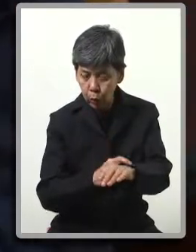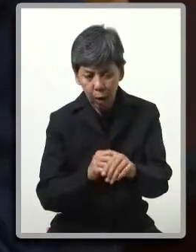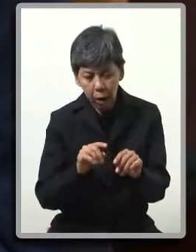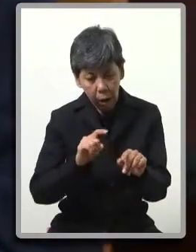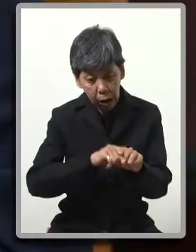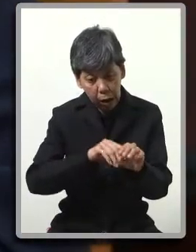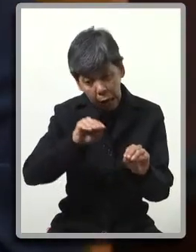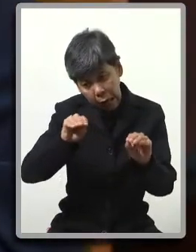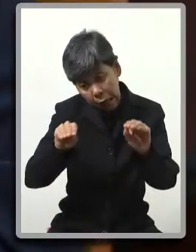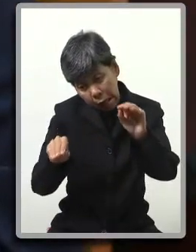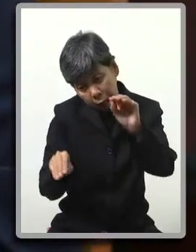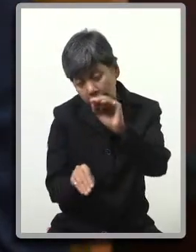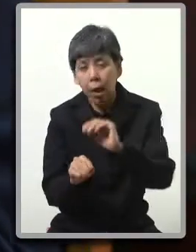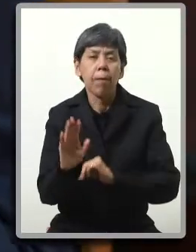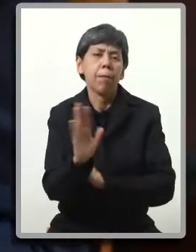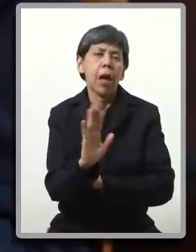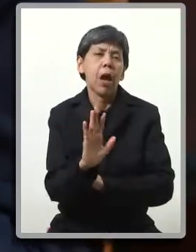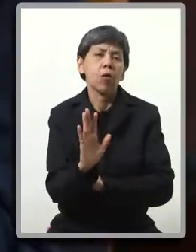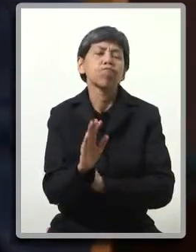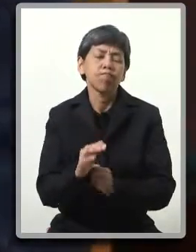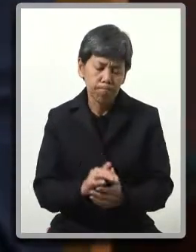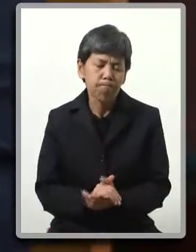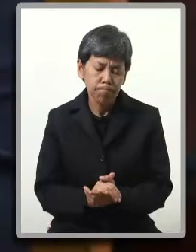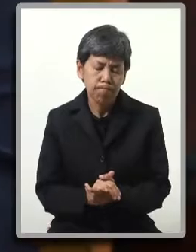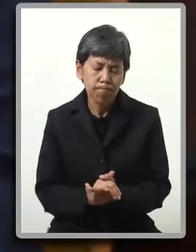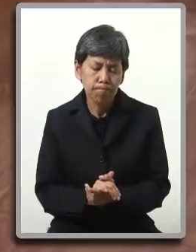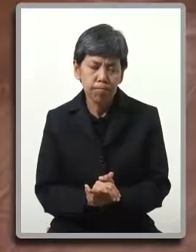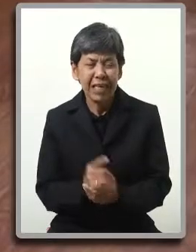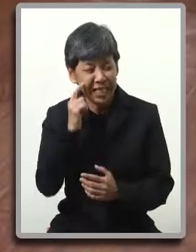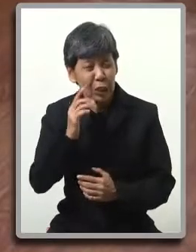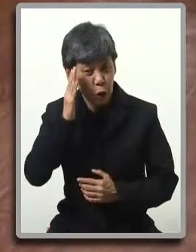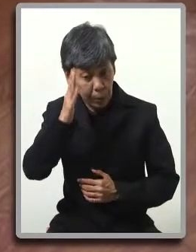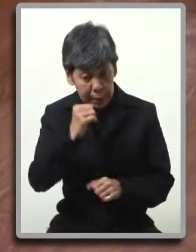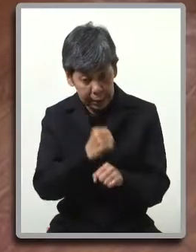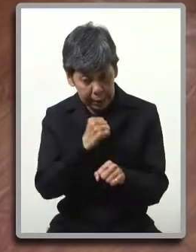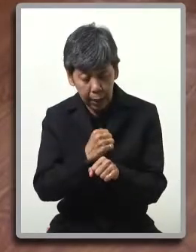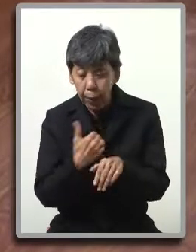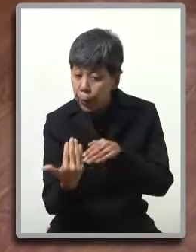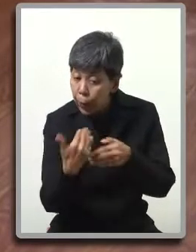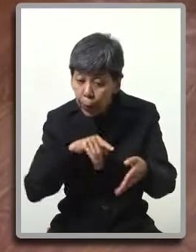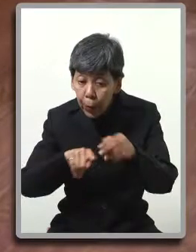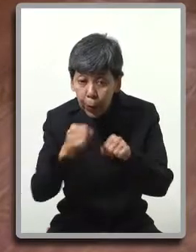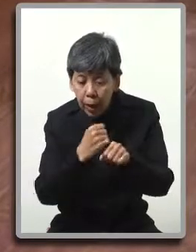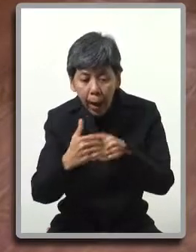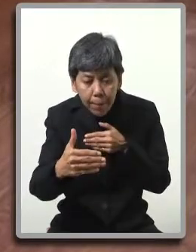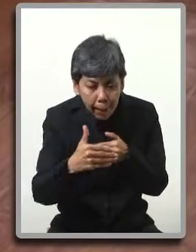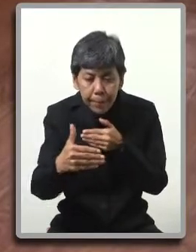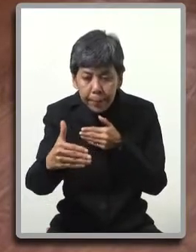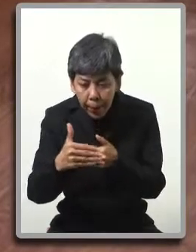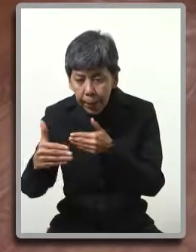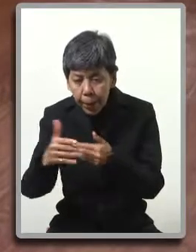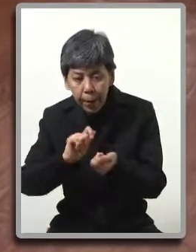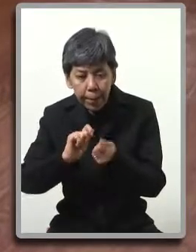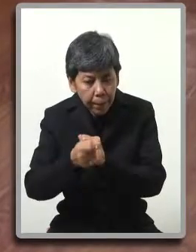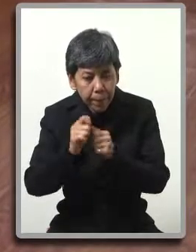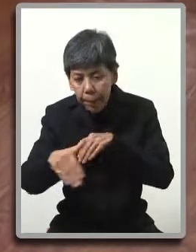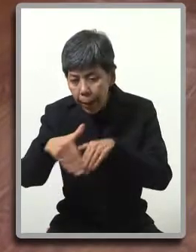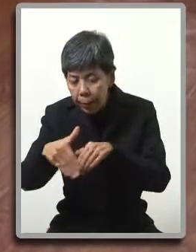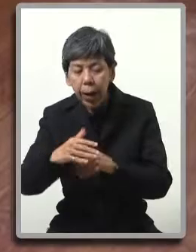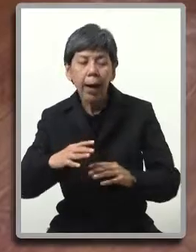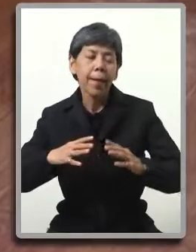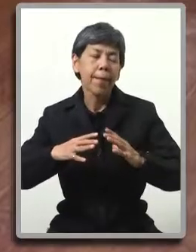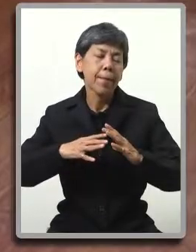อย่าให้เขาล่วงเลยเวลานะครับอันนี้เป็นสิ่งที่จำเป็นอีกอันหนึ่งอนาคตถ้าเราปฏิรูปเส้นทางเขาจะขับสั้นลงโอก